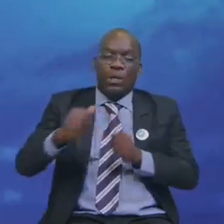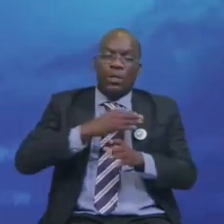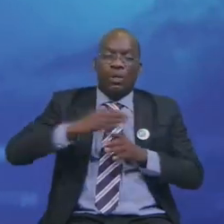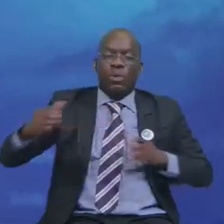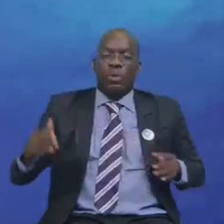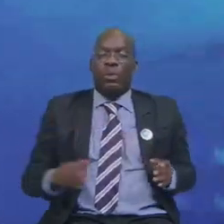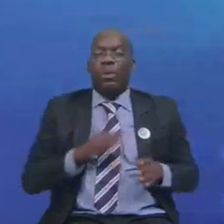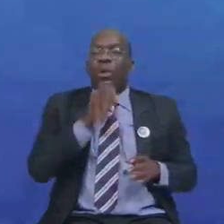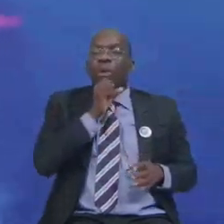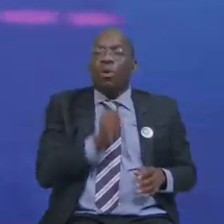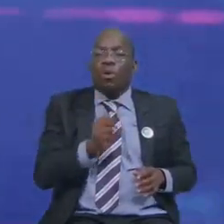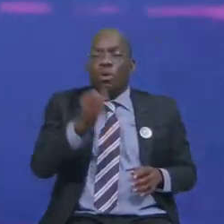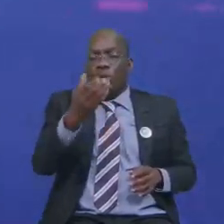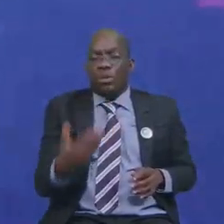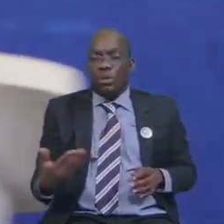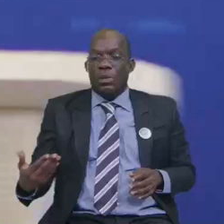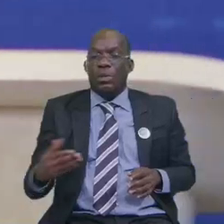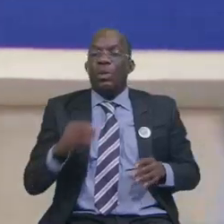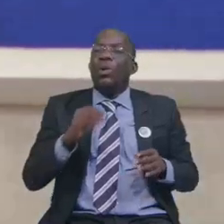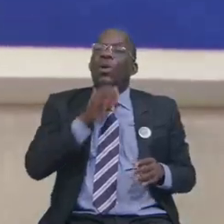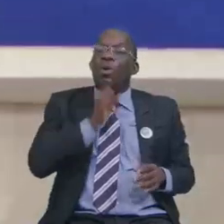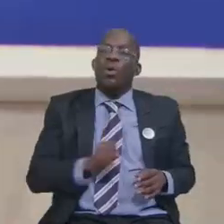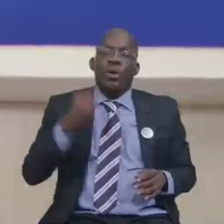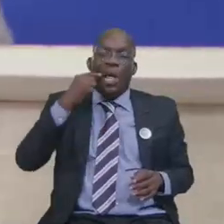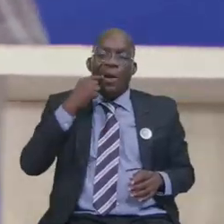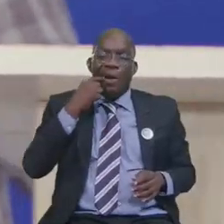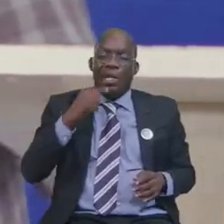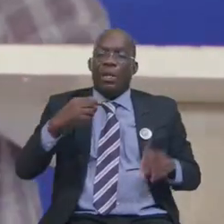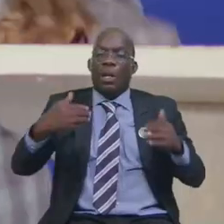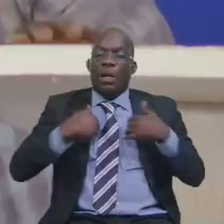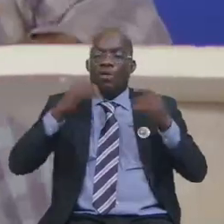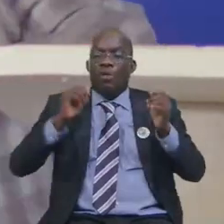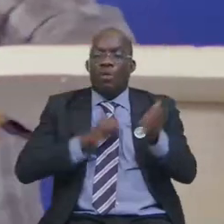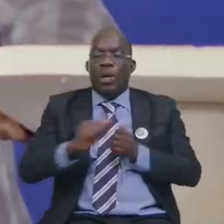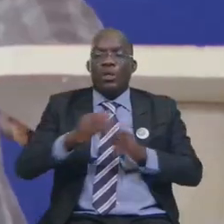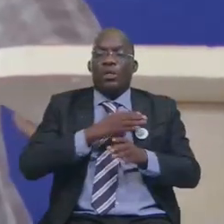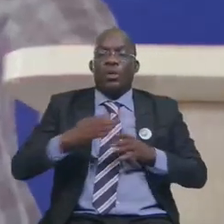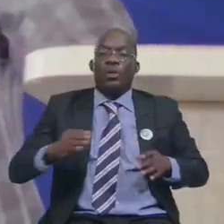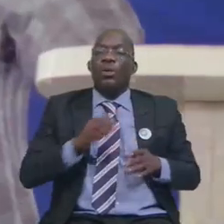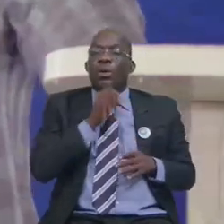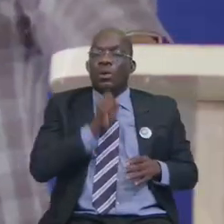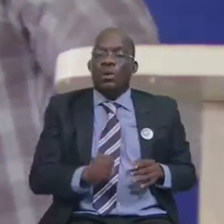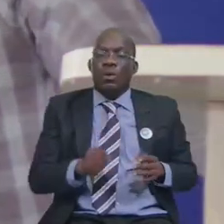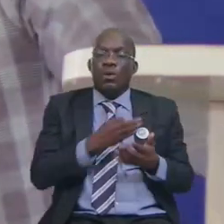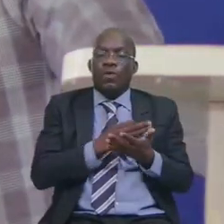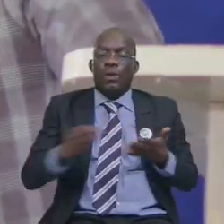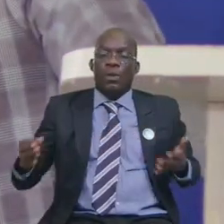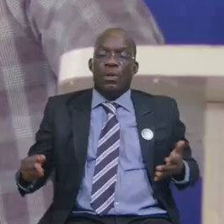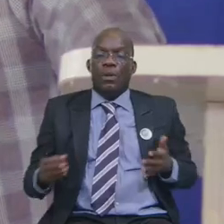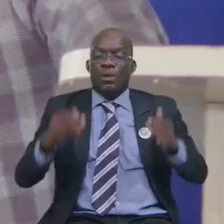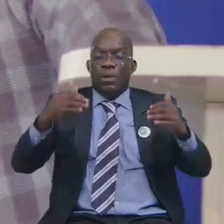les choses les anciens regrets sont passés les anciens échecs sont